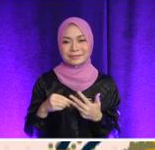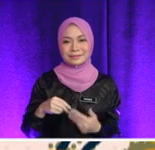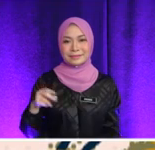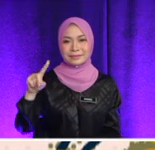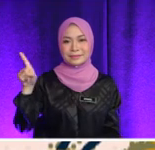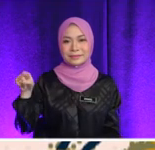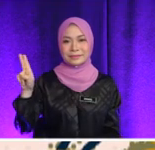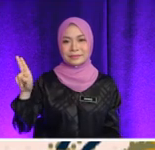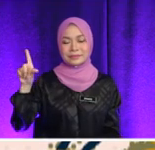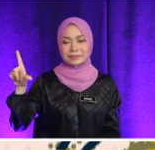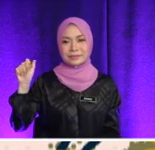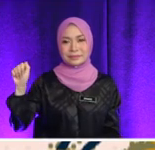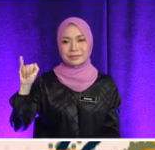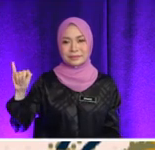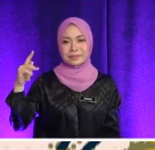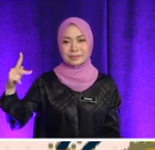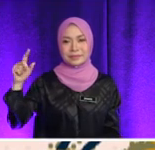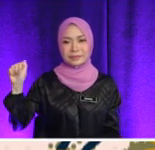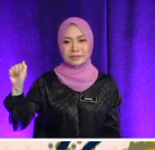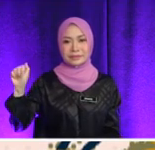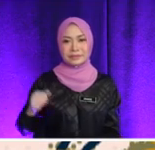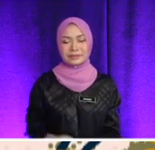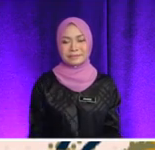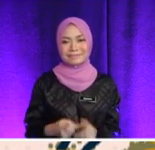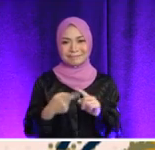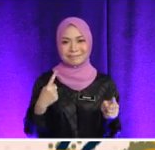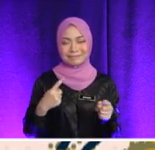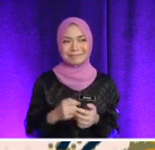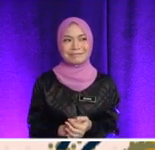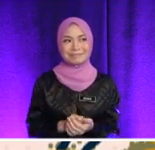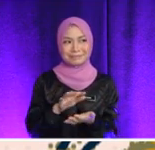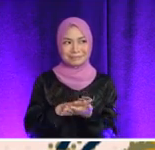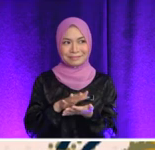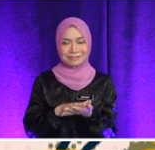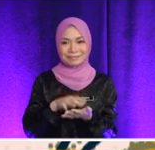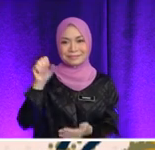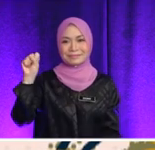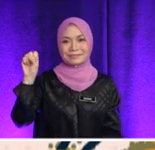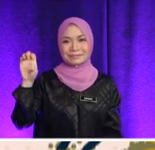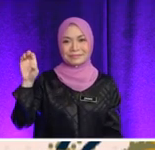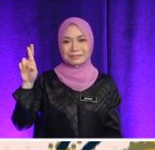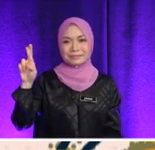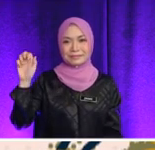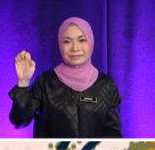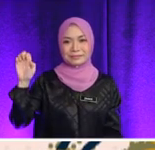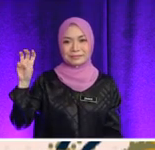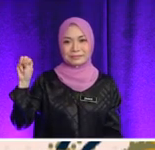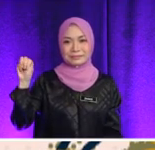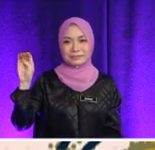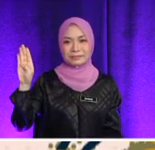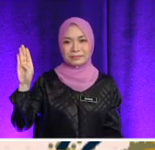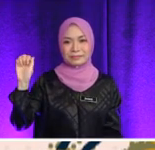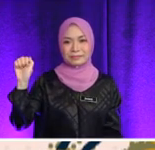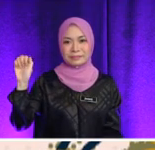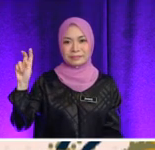adalah Plaza tingkatan 5 Oke Baik terima kasih kepada murid-murid dari SMK